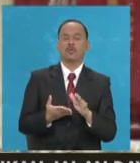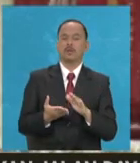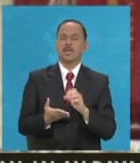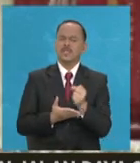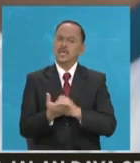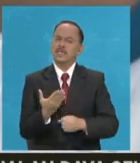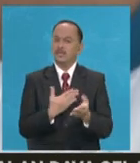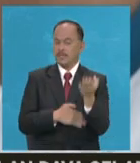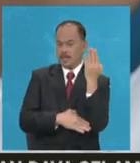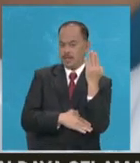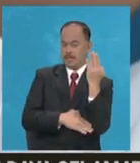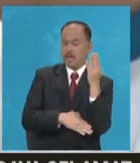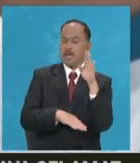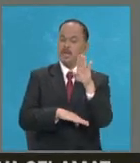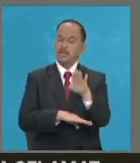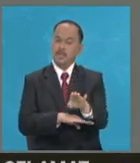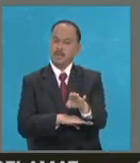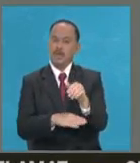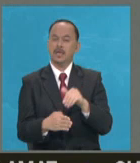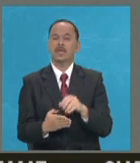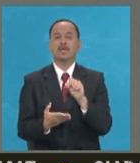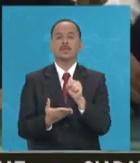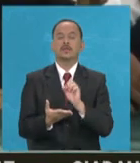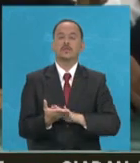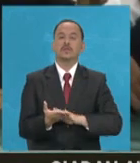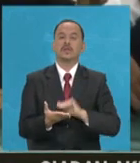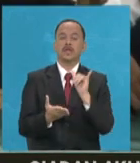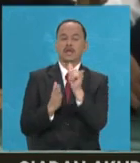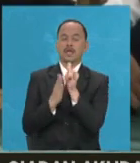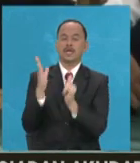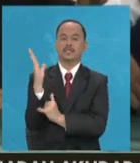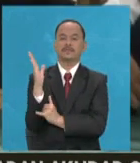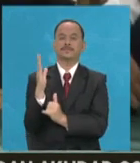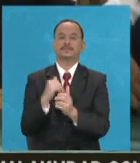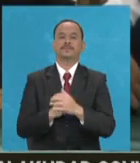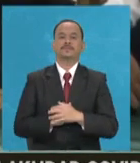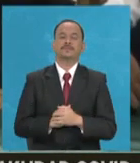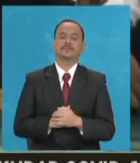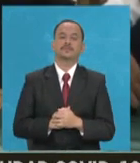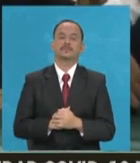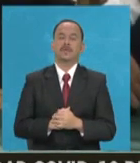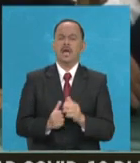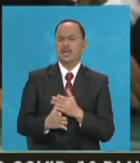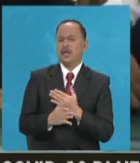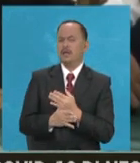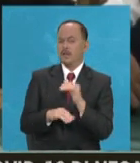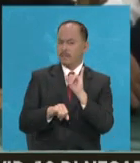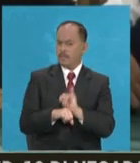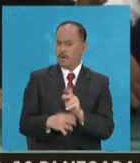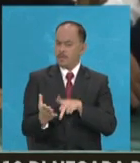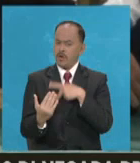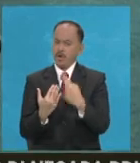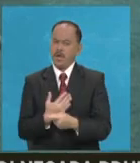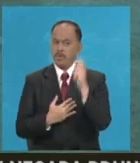sementara sesi sebelah petang diadakan di sekolah utama Yayasan Sultan Haji program